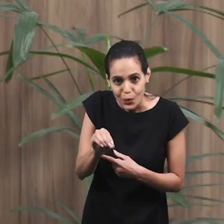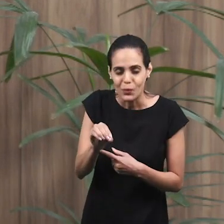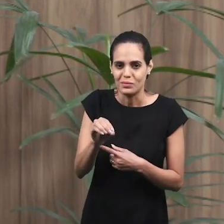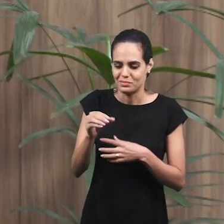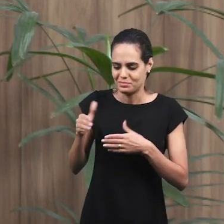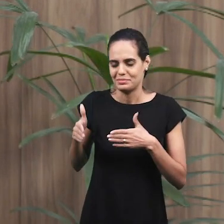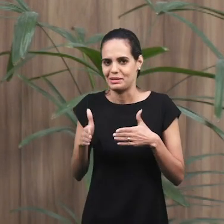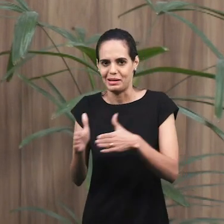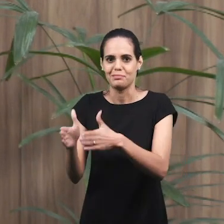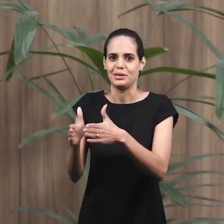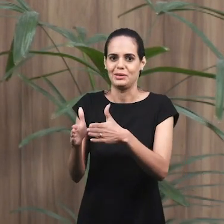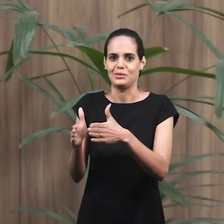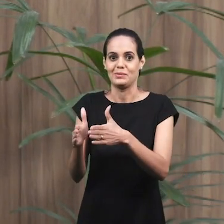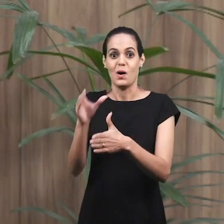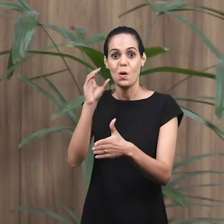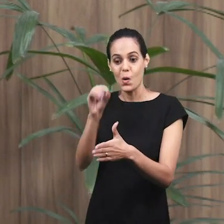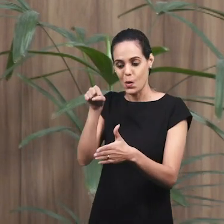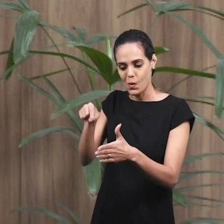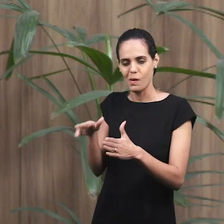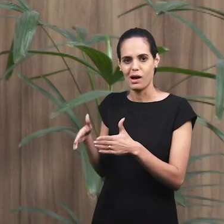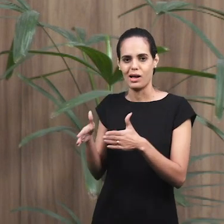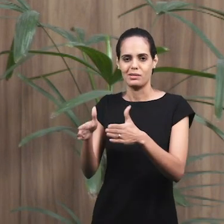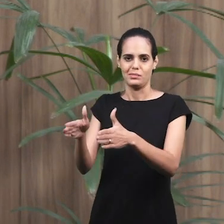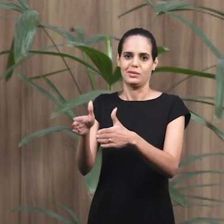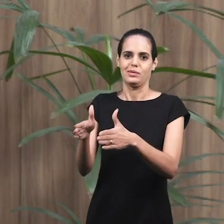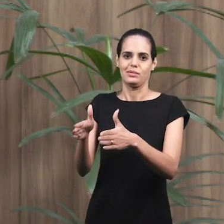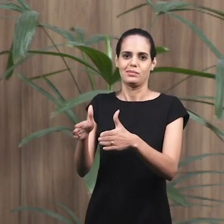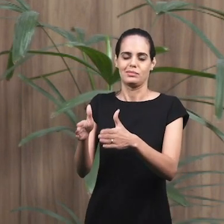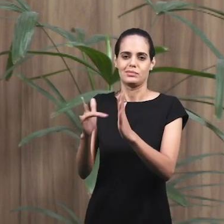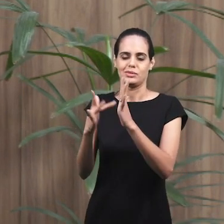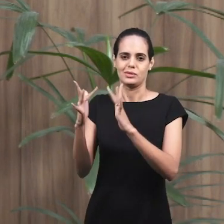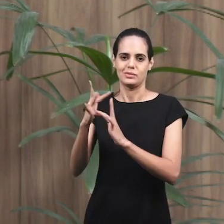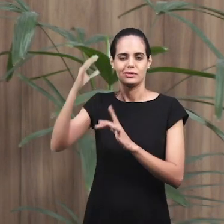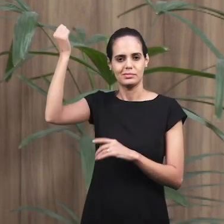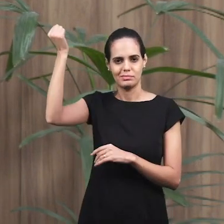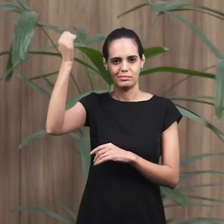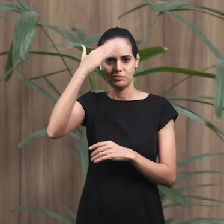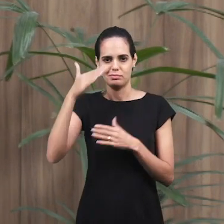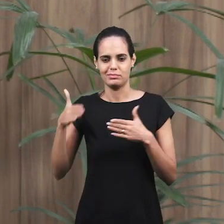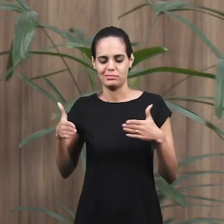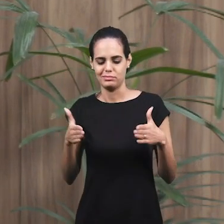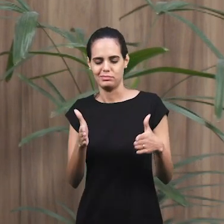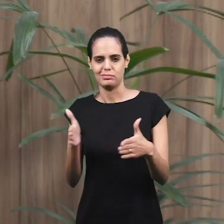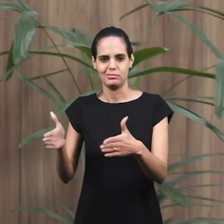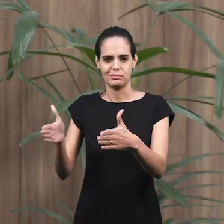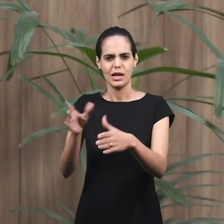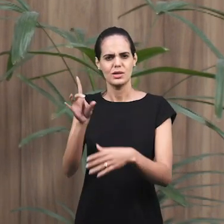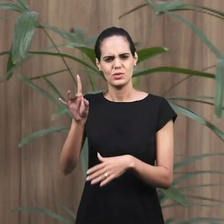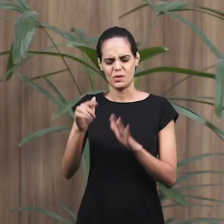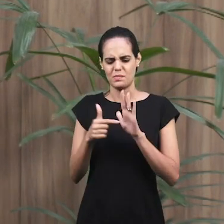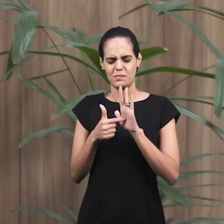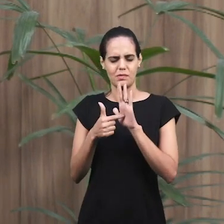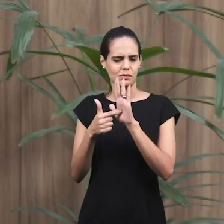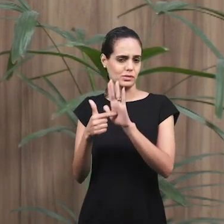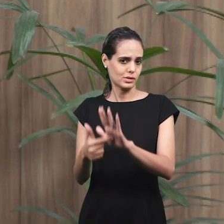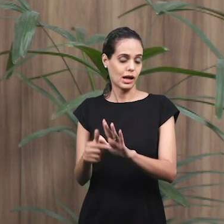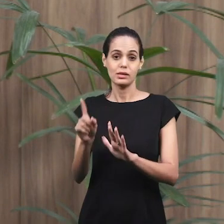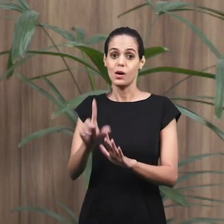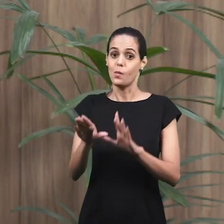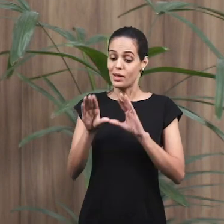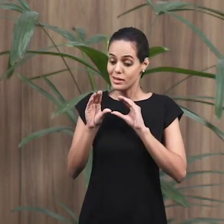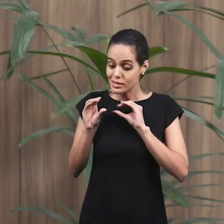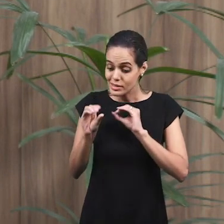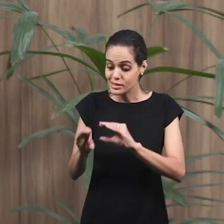qui guide cette marche. Mais ce n'est pas simplement indiquer le chemin, mais éduquer dans le chemin, en